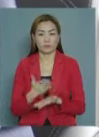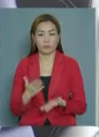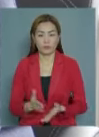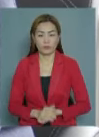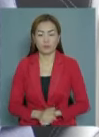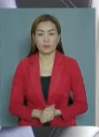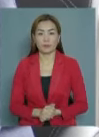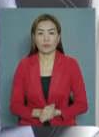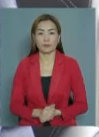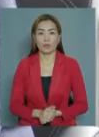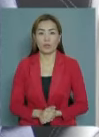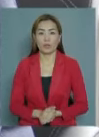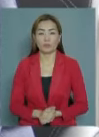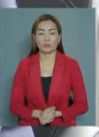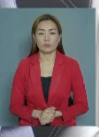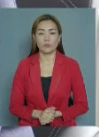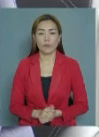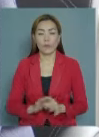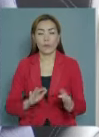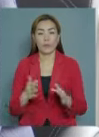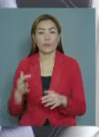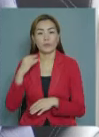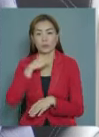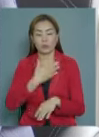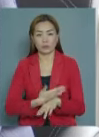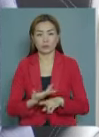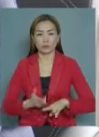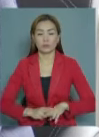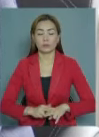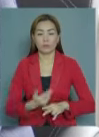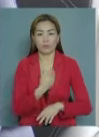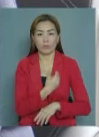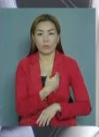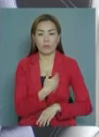дейді оқушыдан. Ондай фактор да бар. Соны айтып қояйық деп,